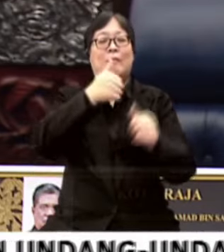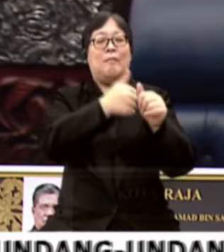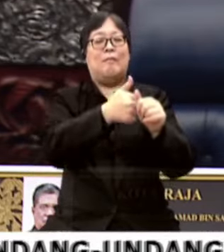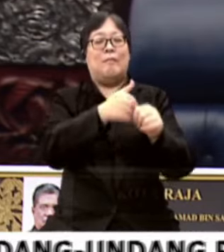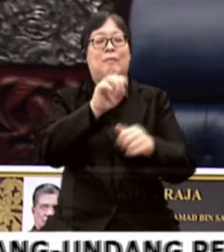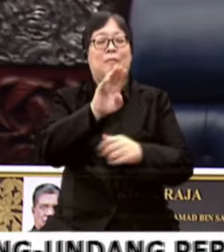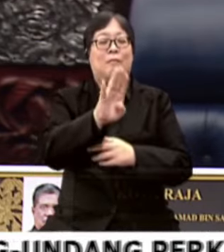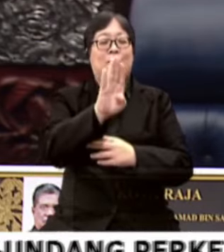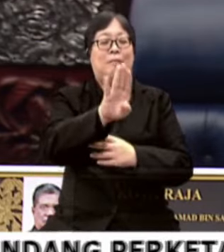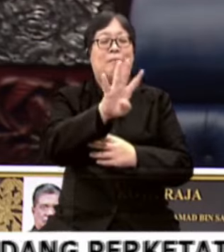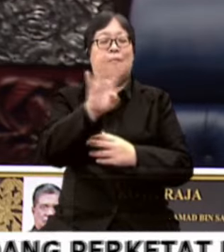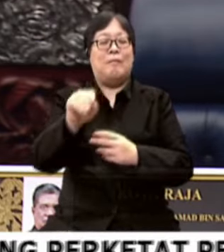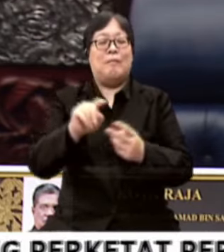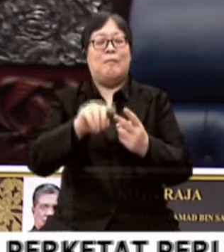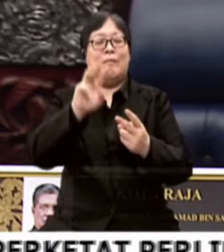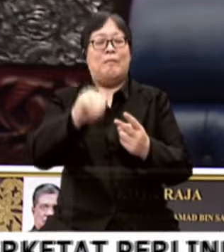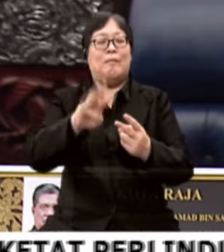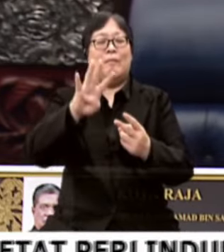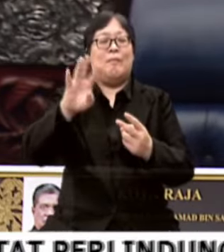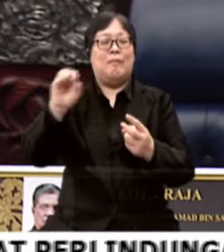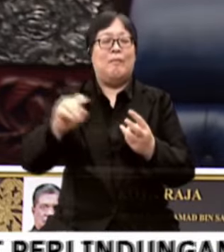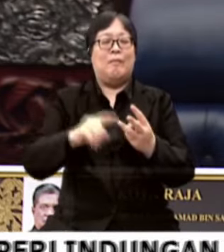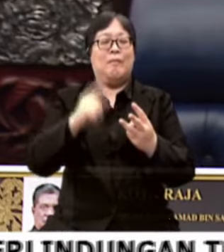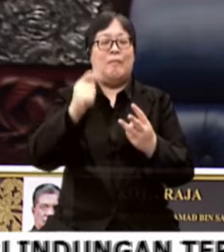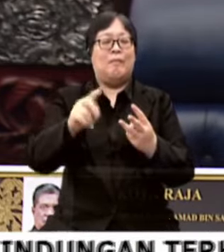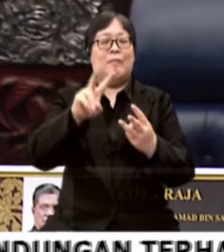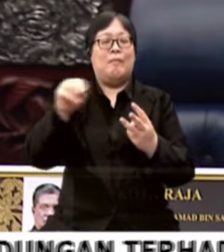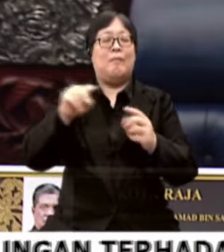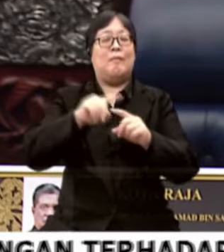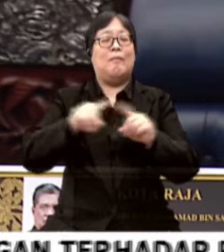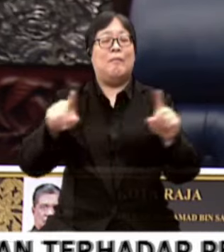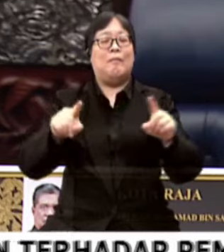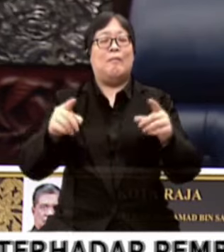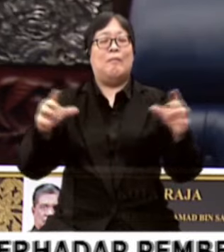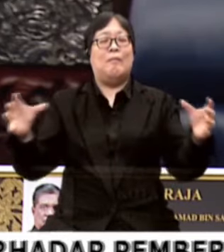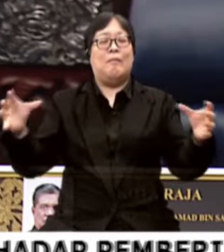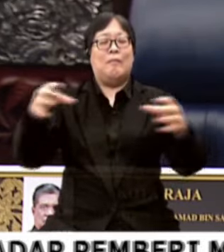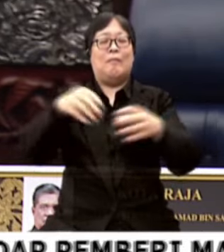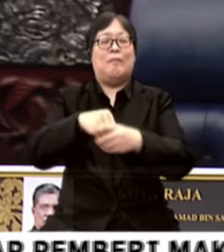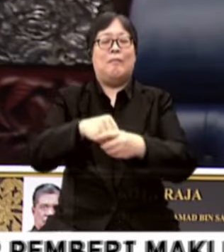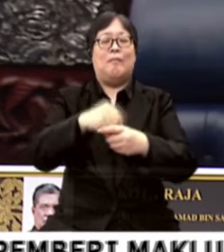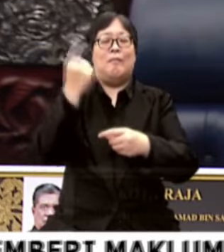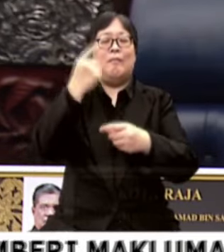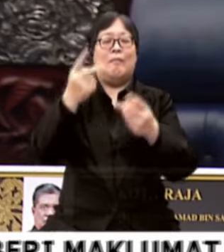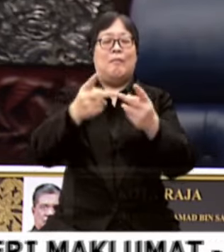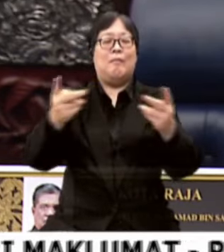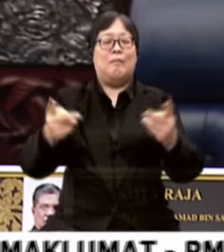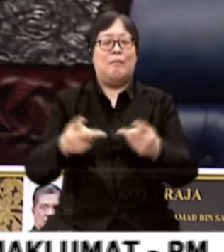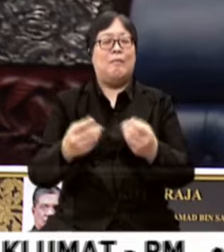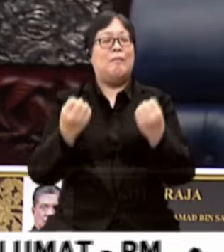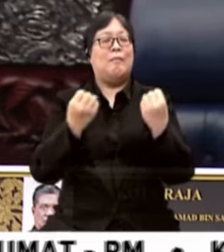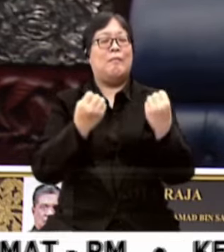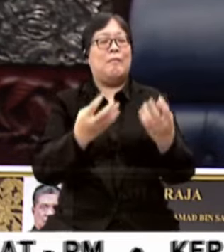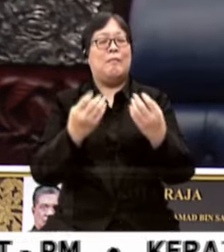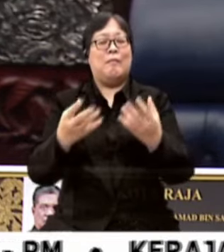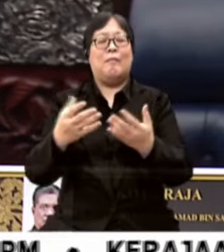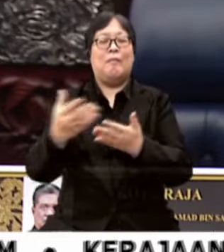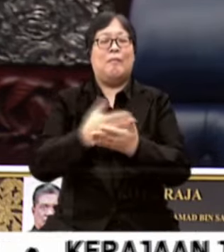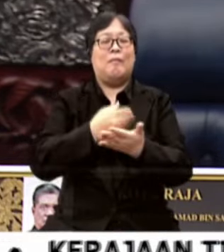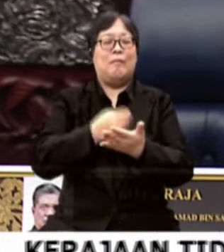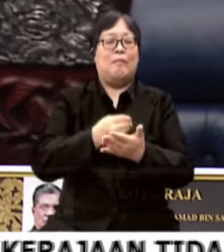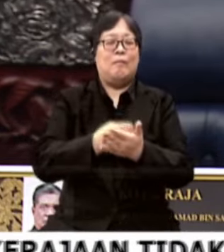bin 40 m 40 q20 tetapi kita melihat di satu kawasan berapa pendapatan isi rumah